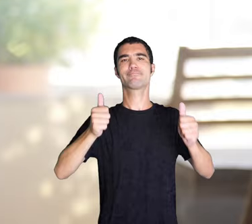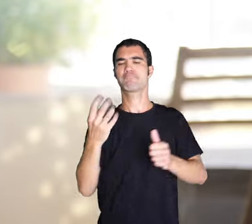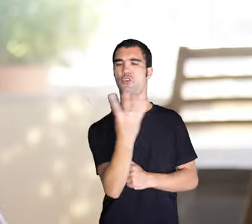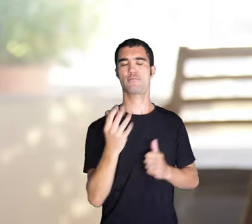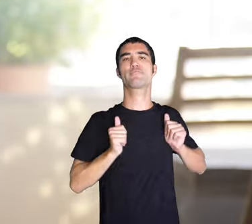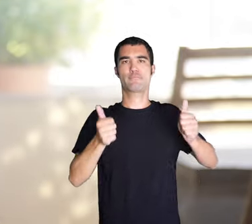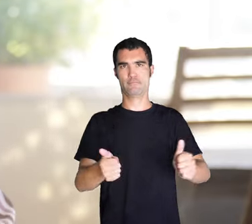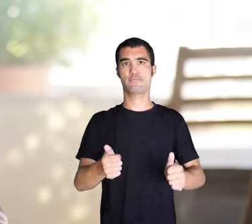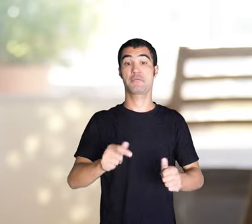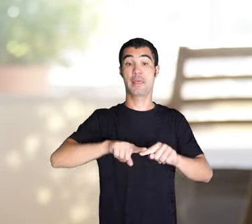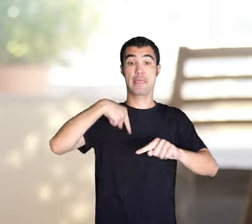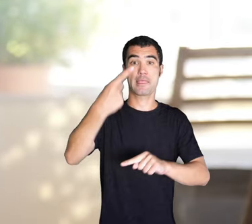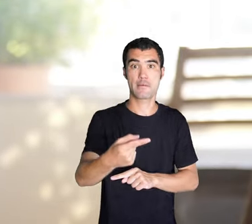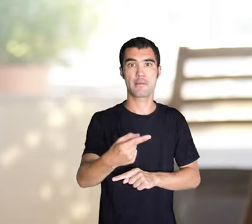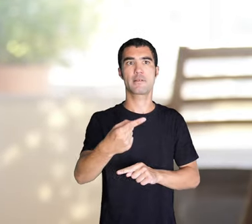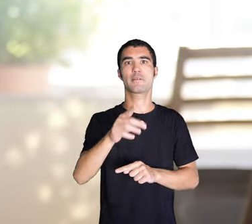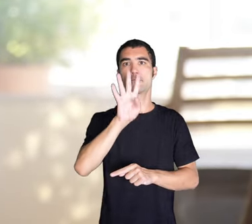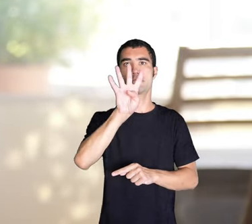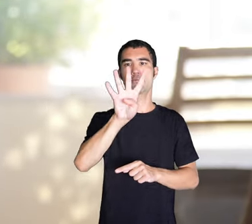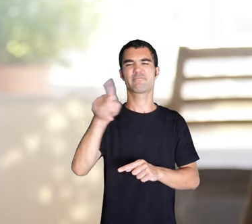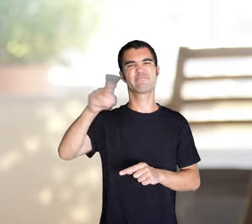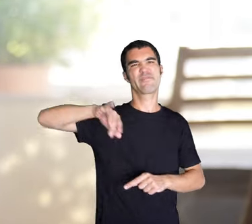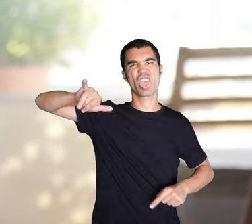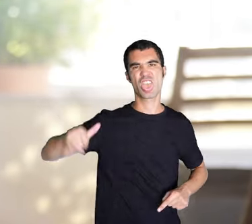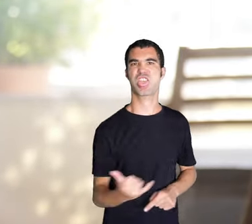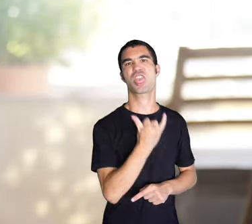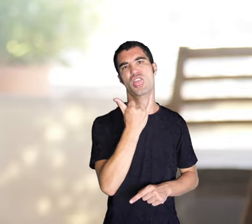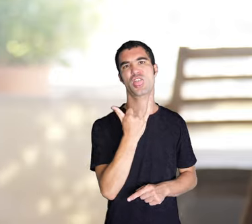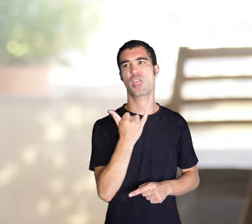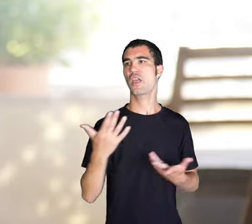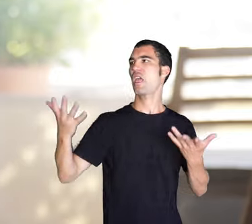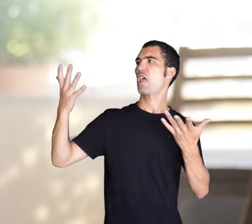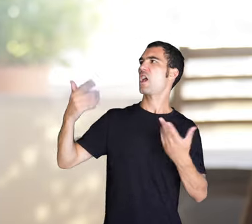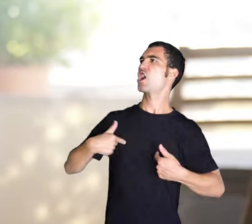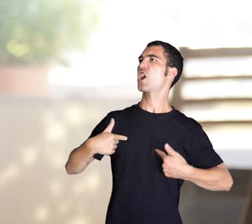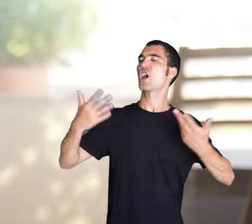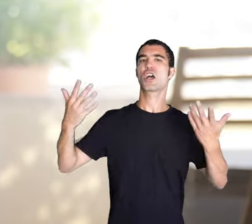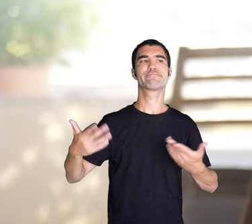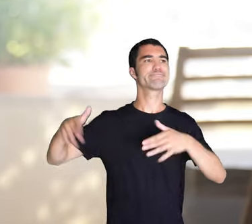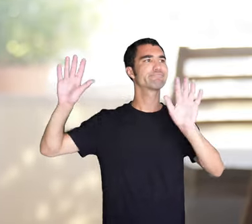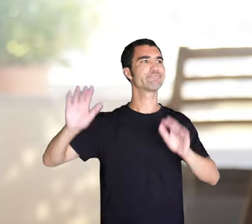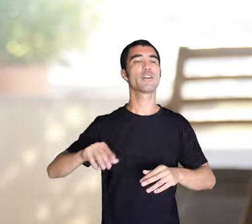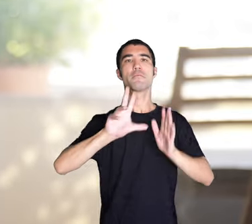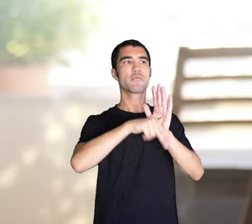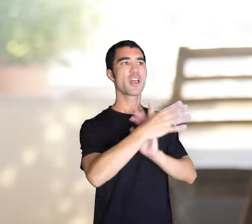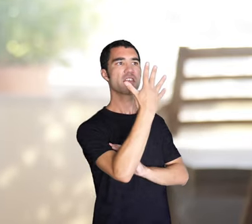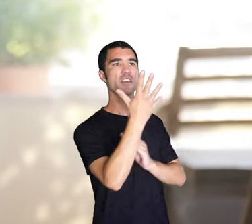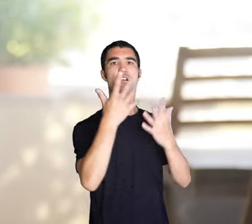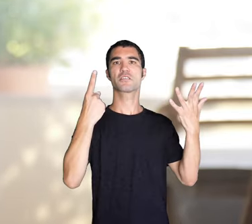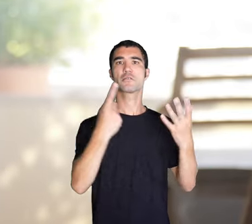amb aquests quatre. Després d'aquests quatre, cada 3 o 4 anys se cansaren. I jo vaig dir, i després em van venir 5 o 6 i em van